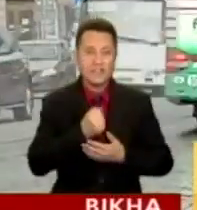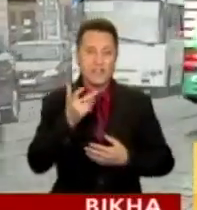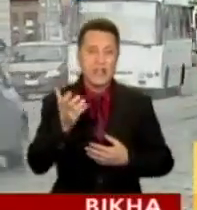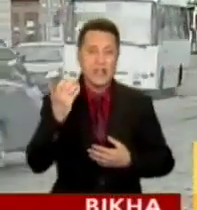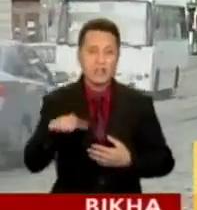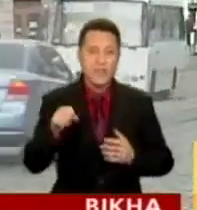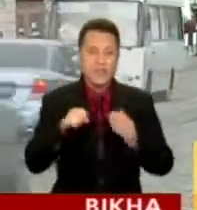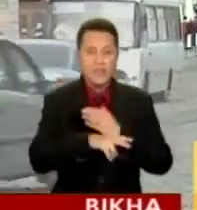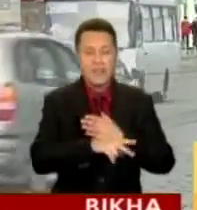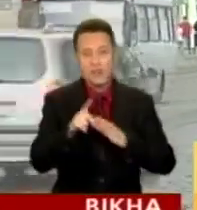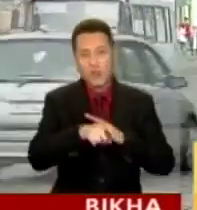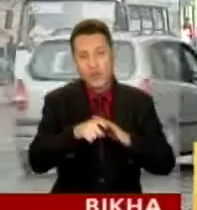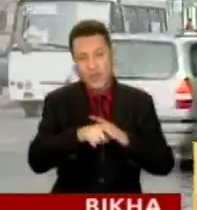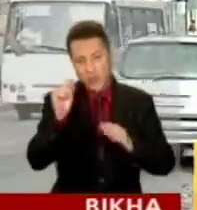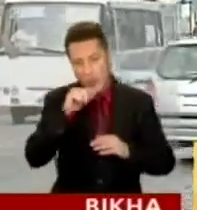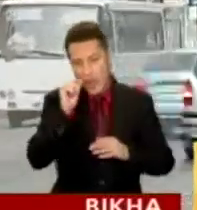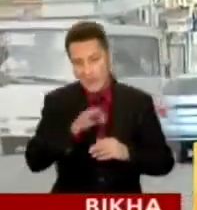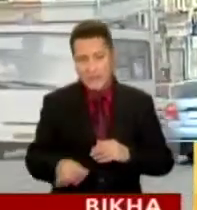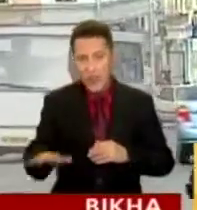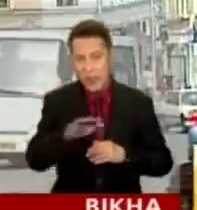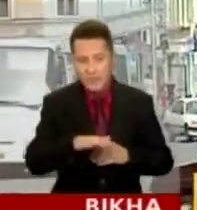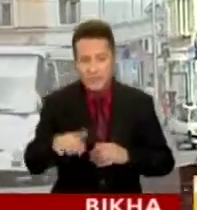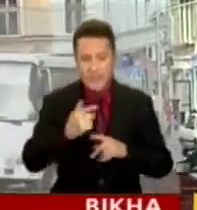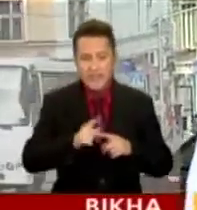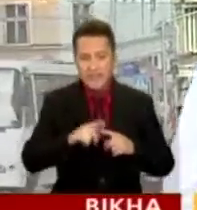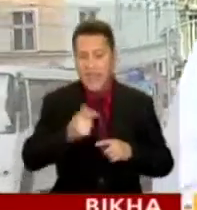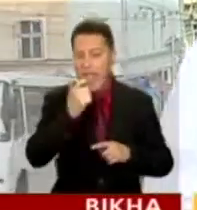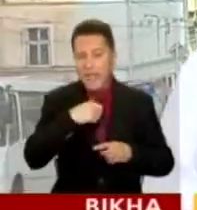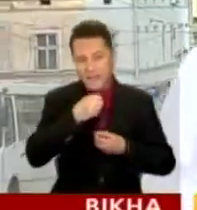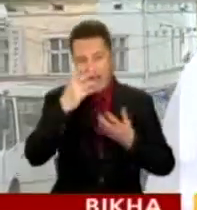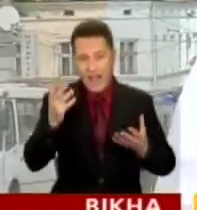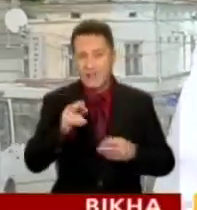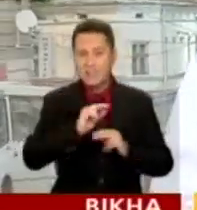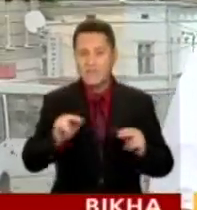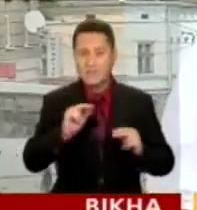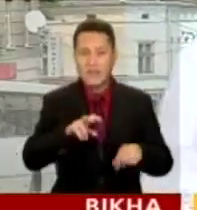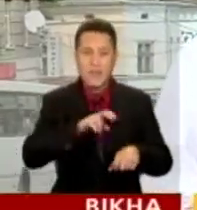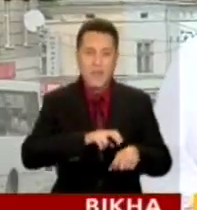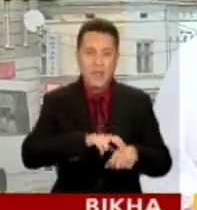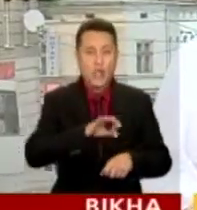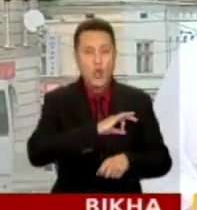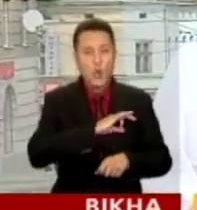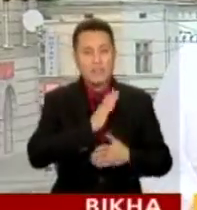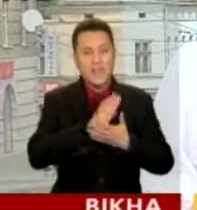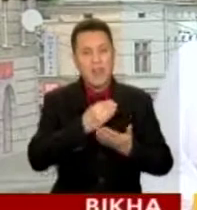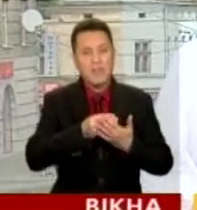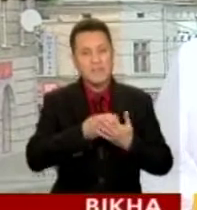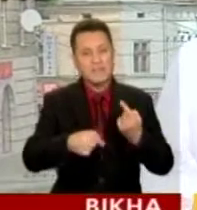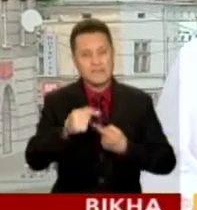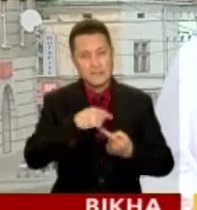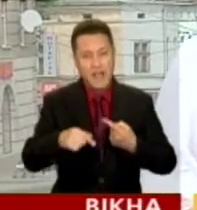сотень втікачів з Донецької та Луганської областей. Здебільшого це інтелігенція, вчителі, медики та юристи. Також є бізнесмени і